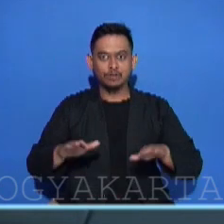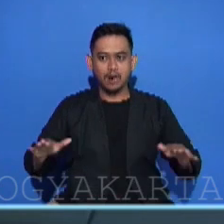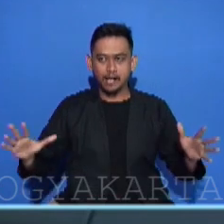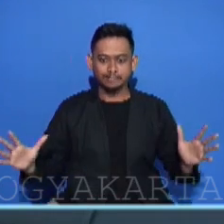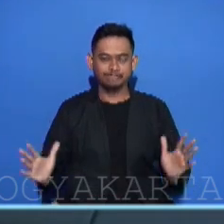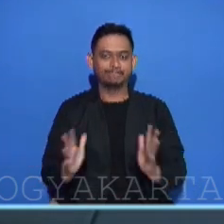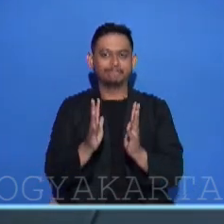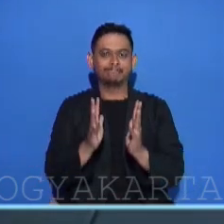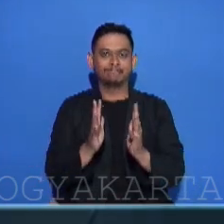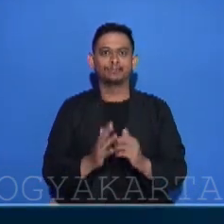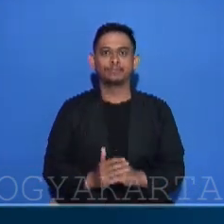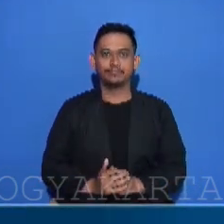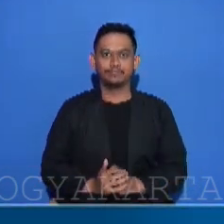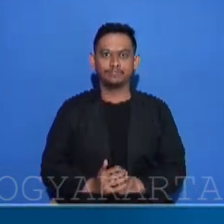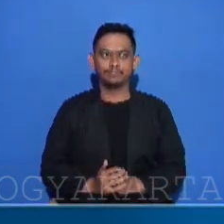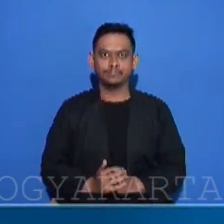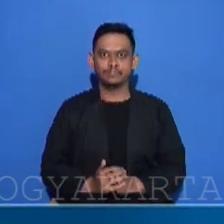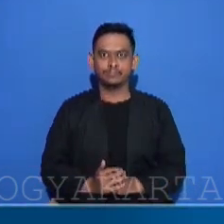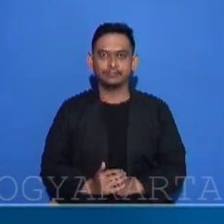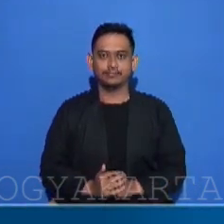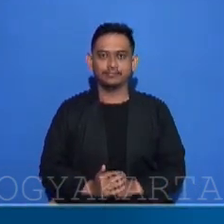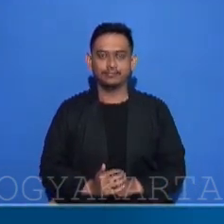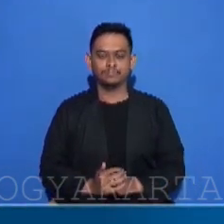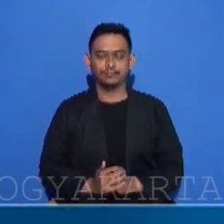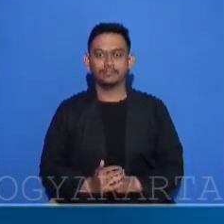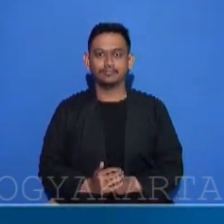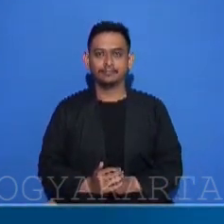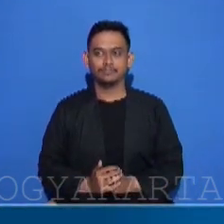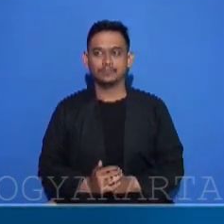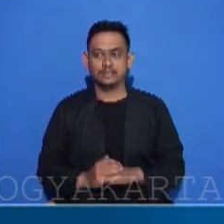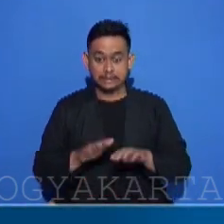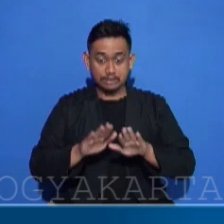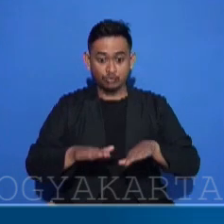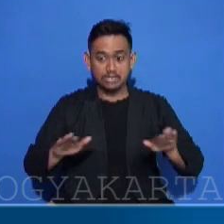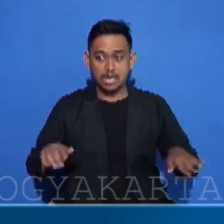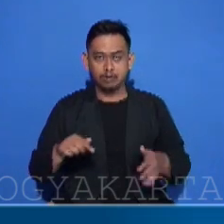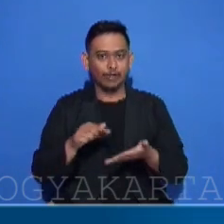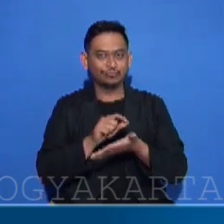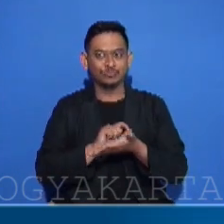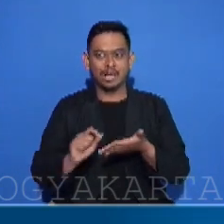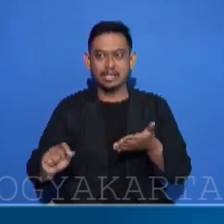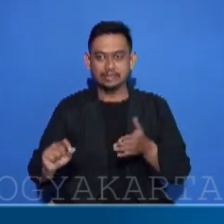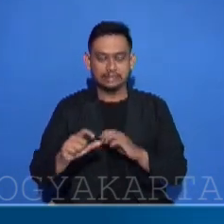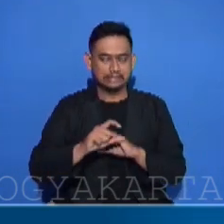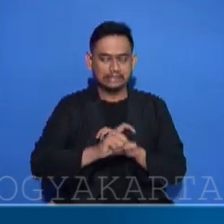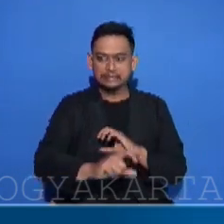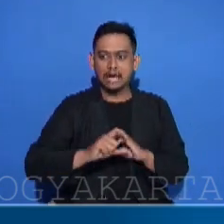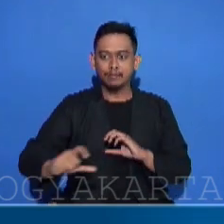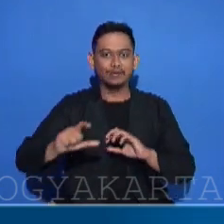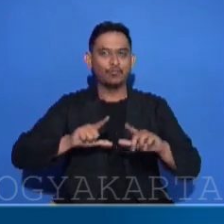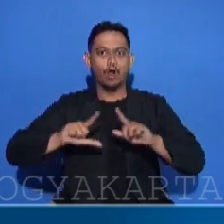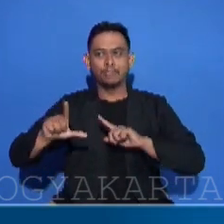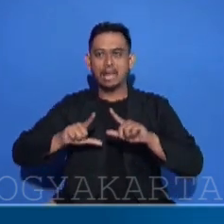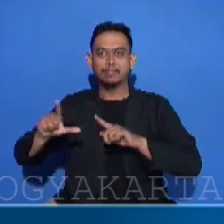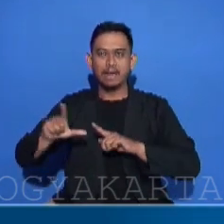mengirimkan cabang lomba cabang lomba yang dari sekolah mempunyai potensi untuk